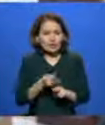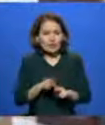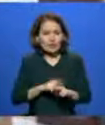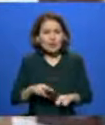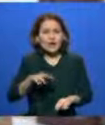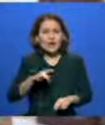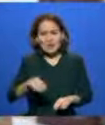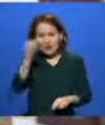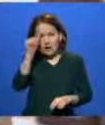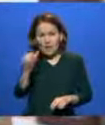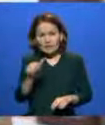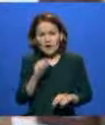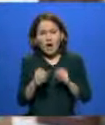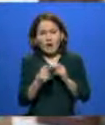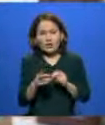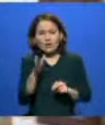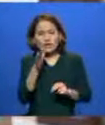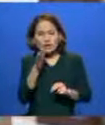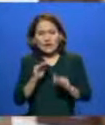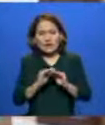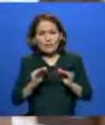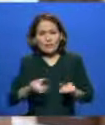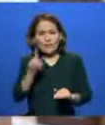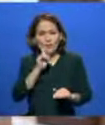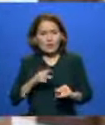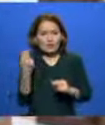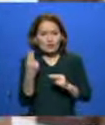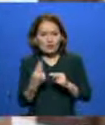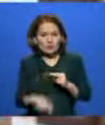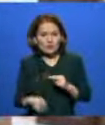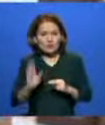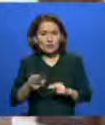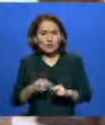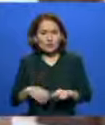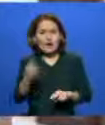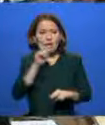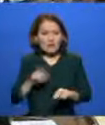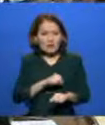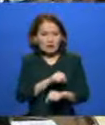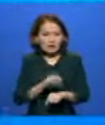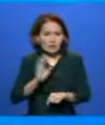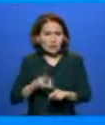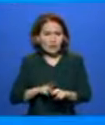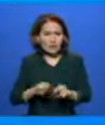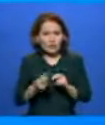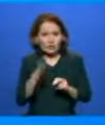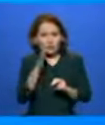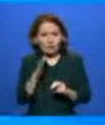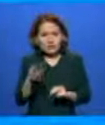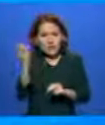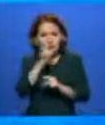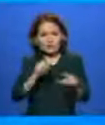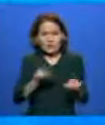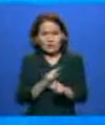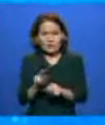Біз осы сынақтың нәтижелерін қарастырып, сосын 12 жылдық білім беруге көшуді шегеру туралы ұсыныс жасайтын боламыз. Бүгін